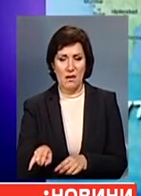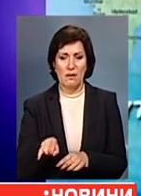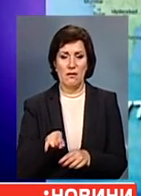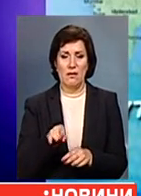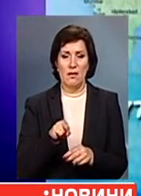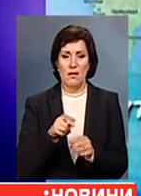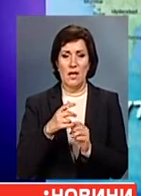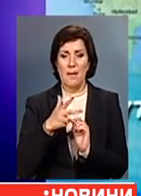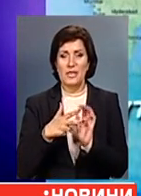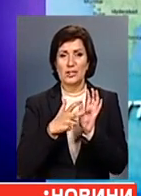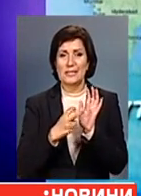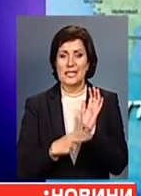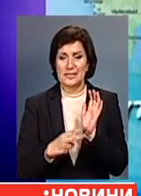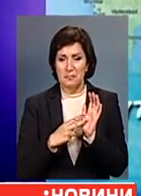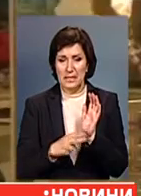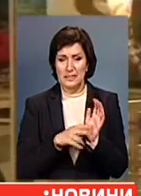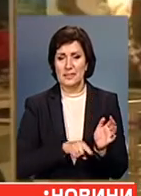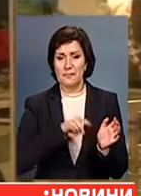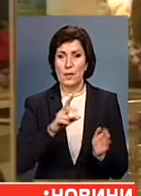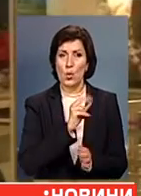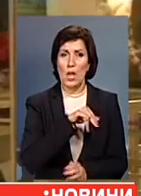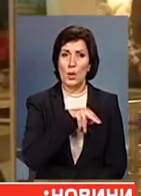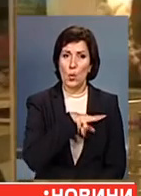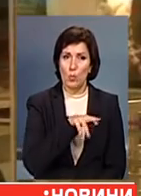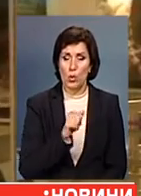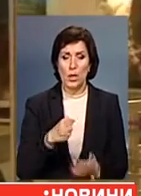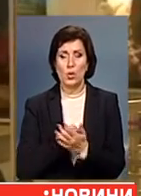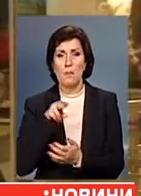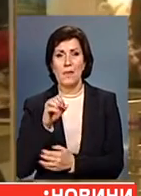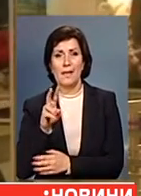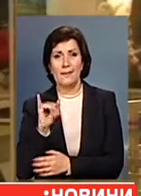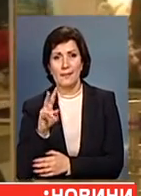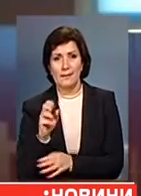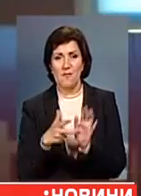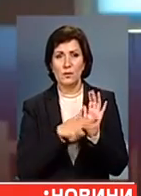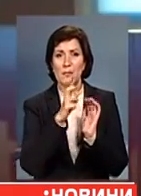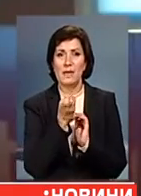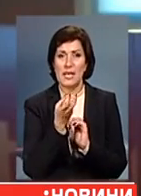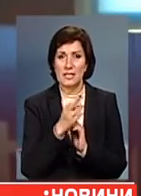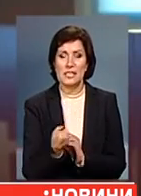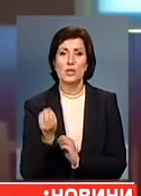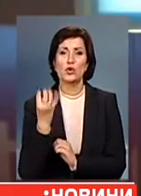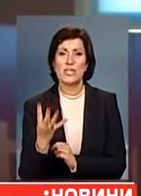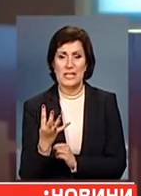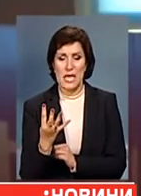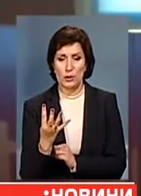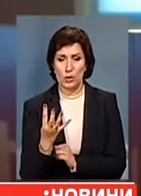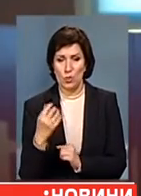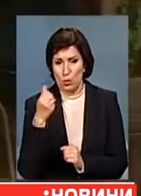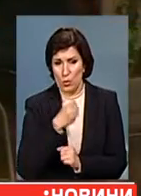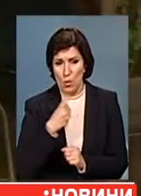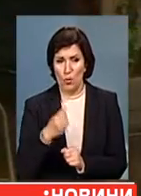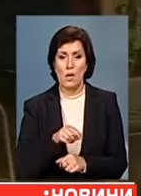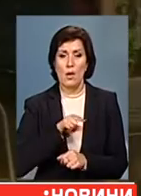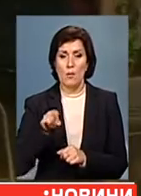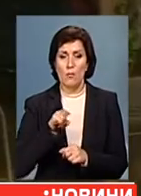авіаліній MH370 здійснював рейс із Куала-Лумпура до Пекіна 8 березня 2014-го. Боїнг зник